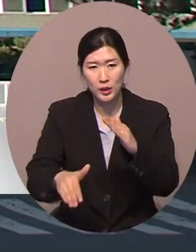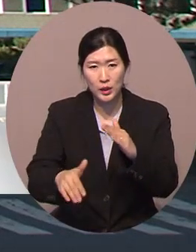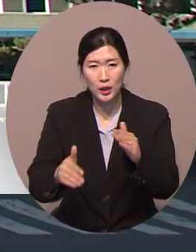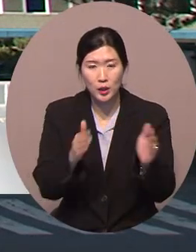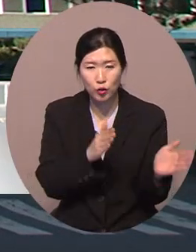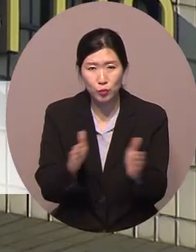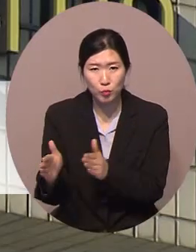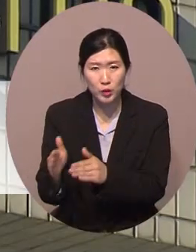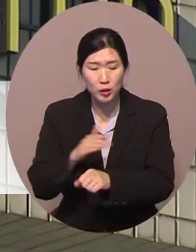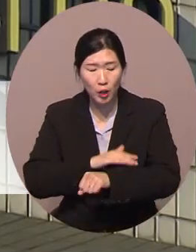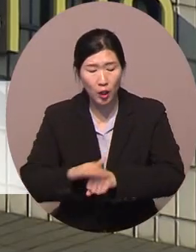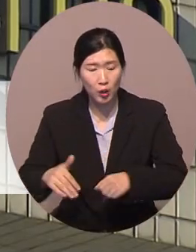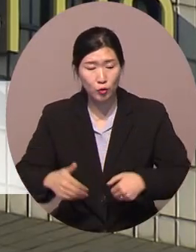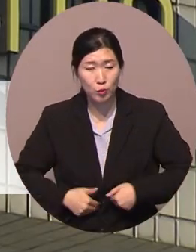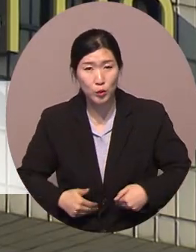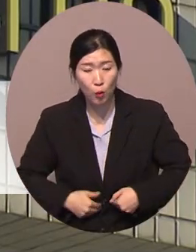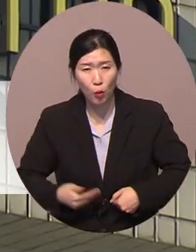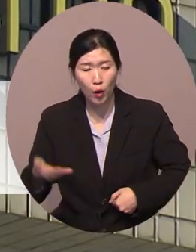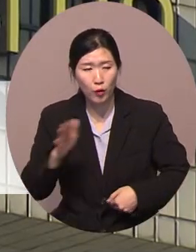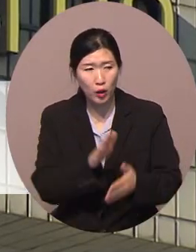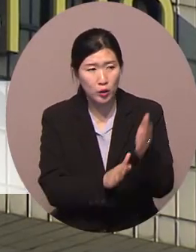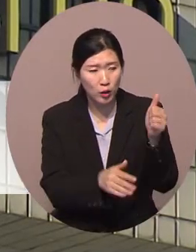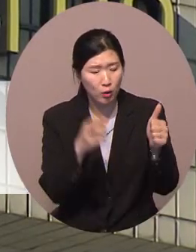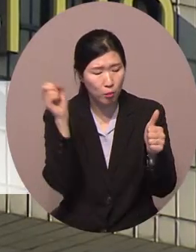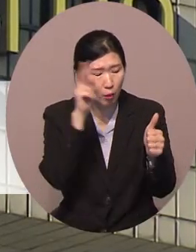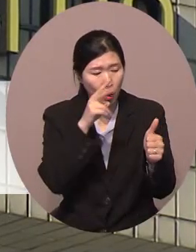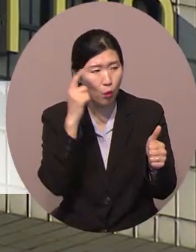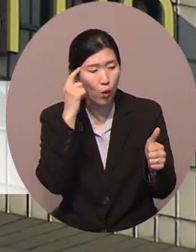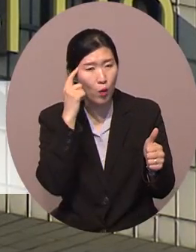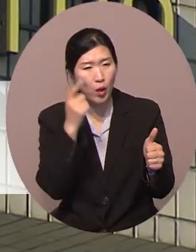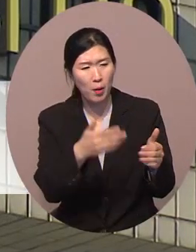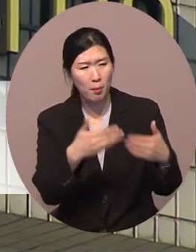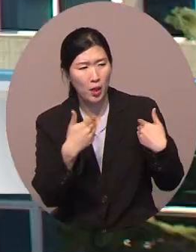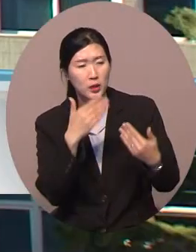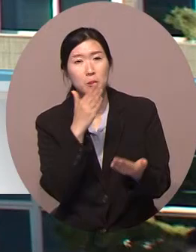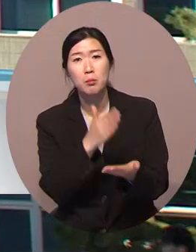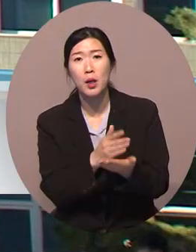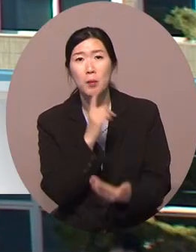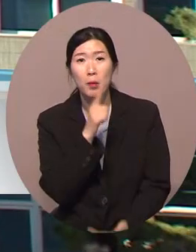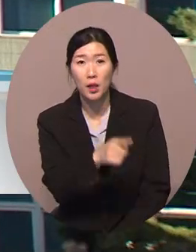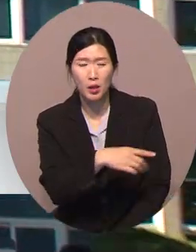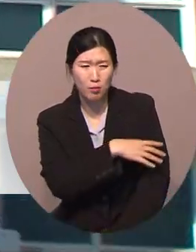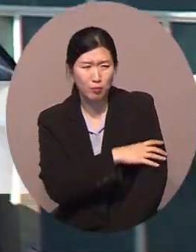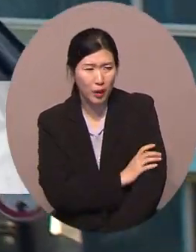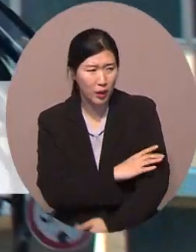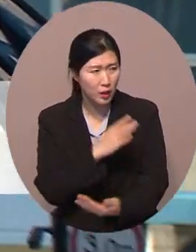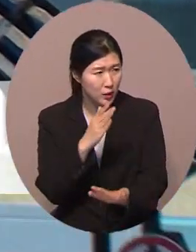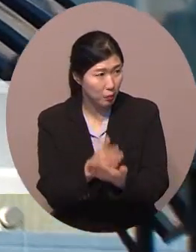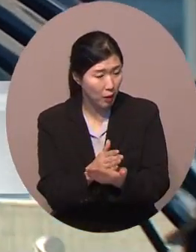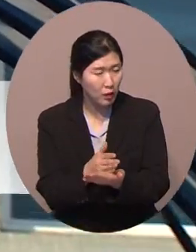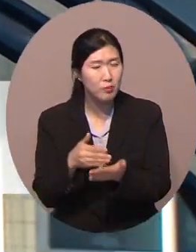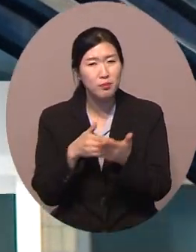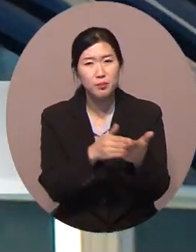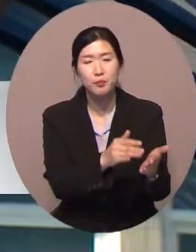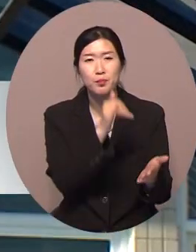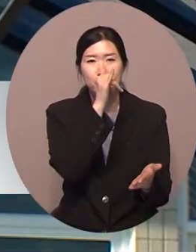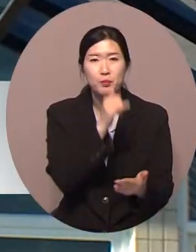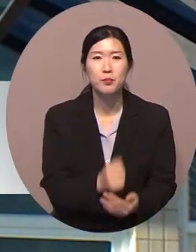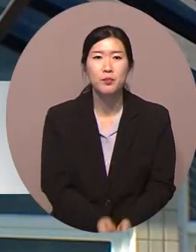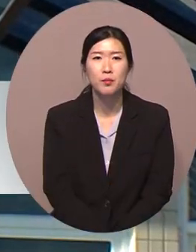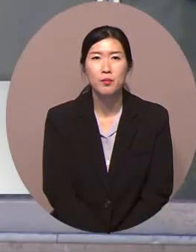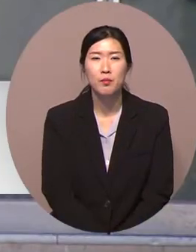때보다 필요한 시점에 이장의 혼란을 부축이고 있다며 자치권을 훼손하는 일방적 인사를 즉각